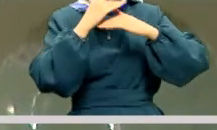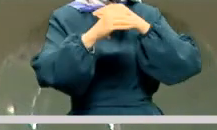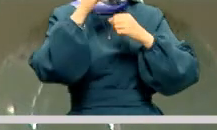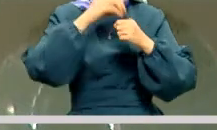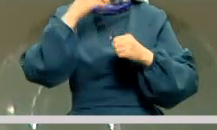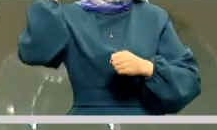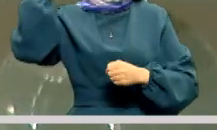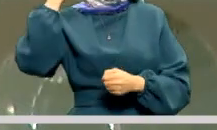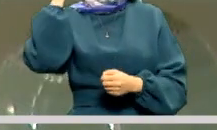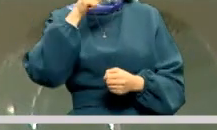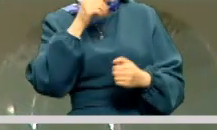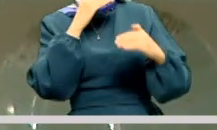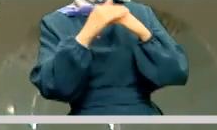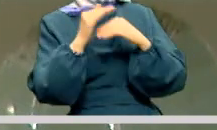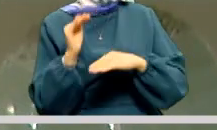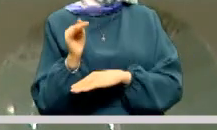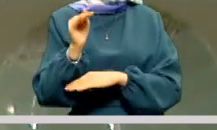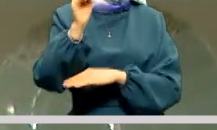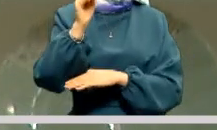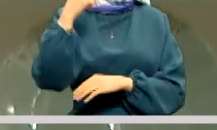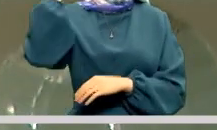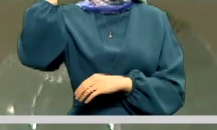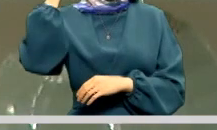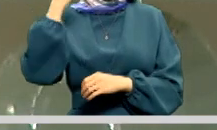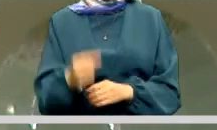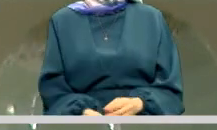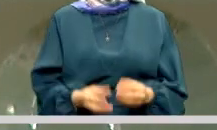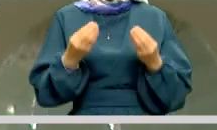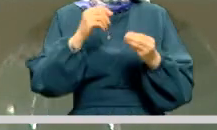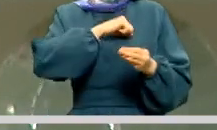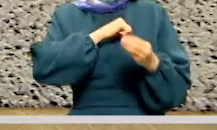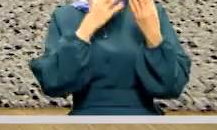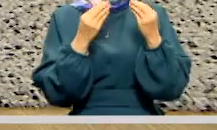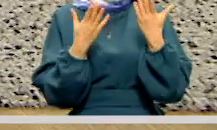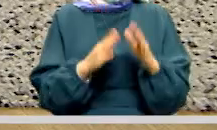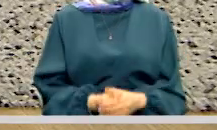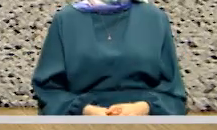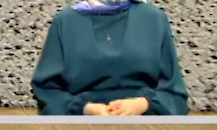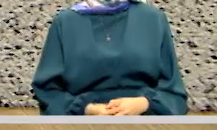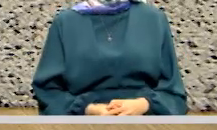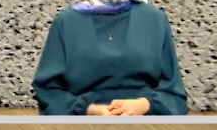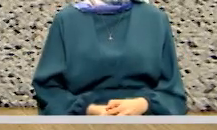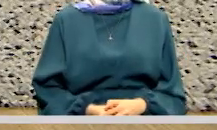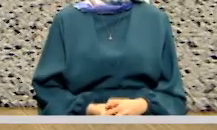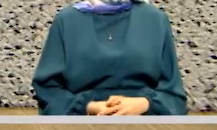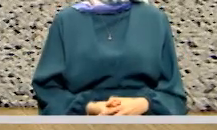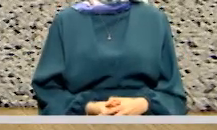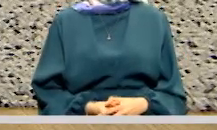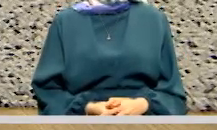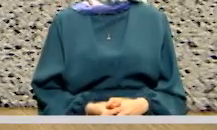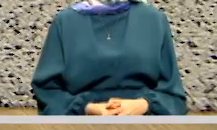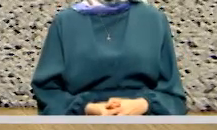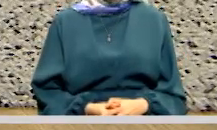düşündüğümüzde ya da böyle bir toplumda yaşadığımızı Hayal etmek gerçekten çok ürkütücü hocam Evet yani bu bizim Aslında